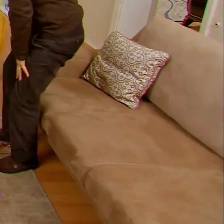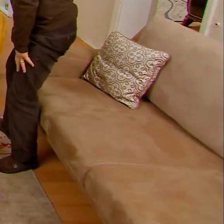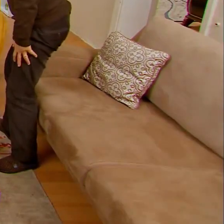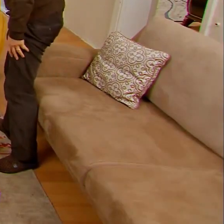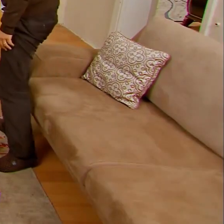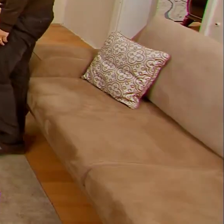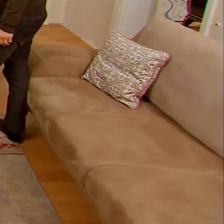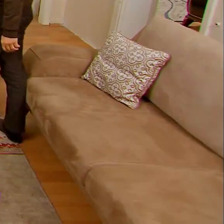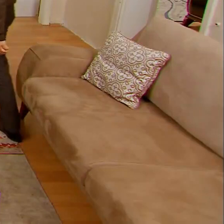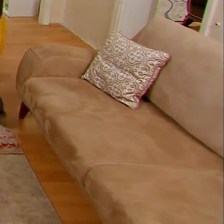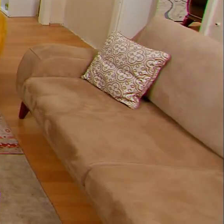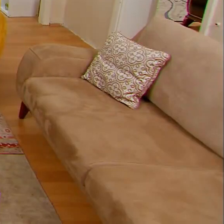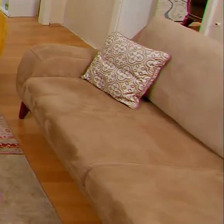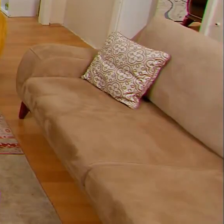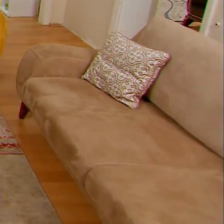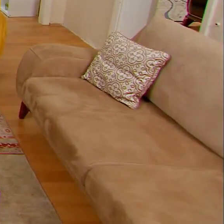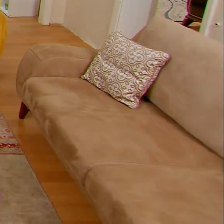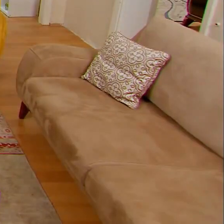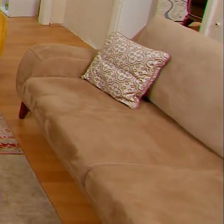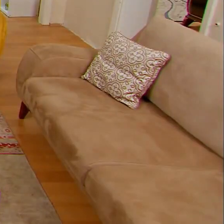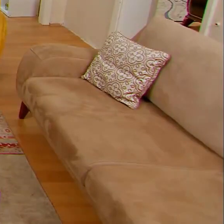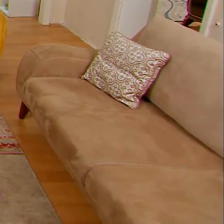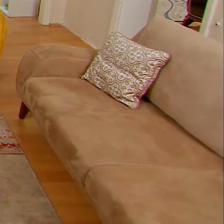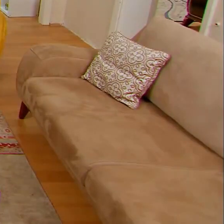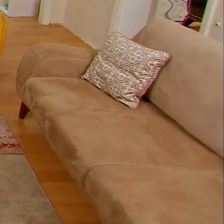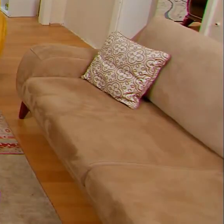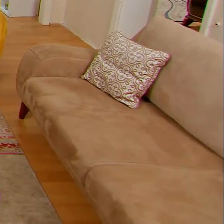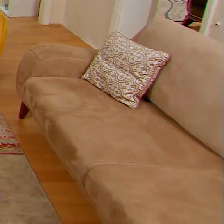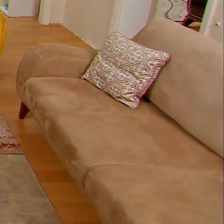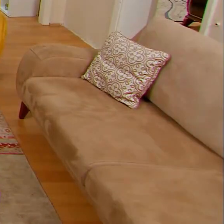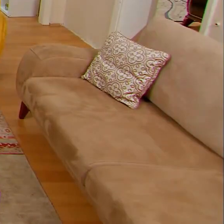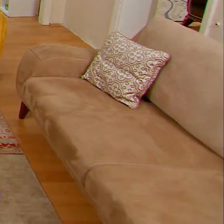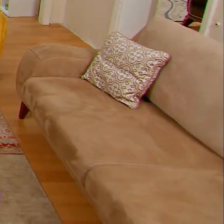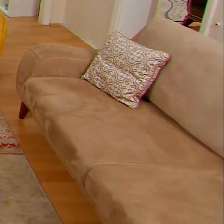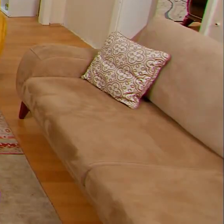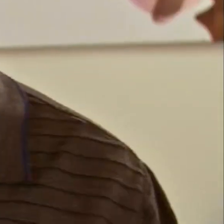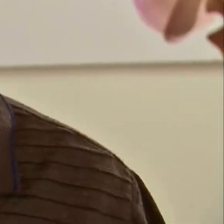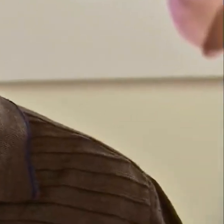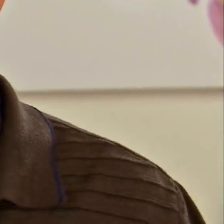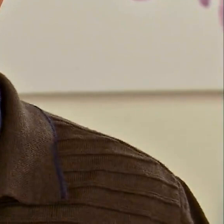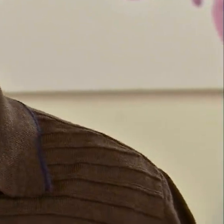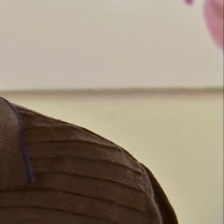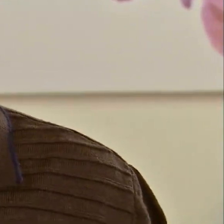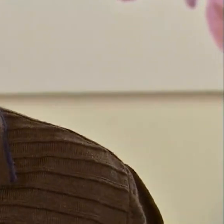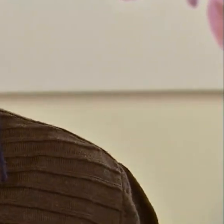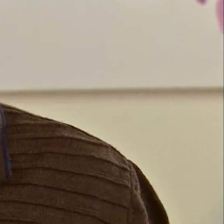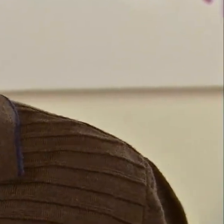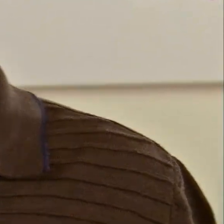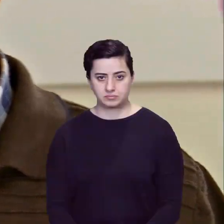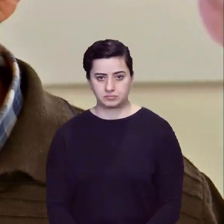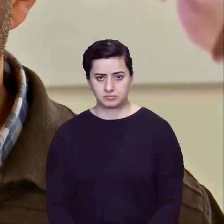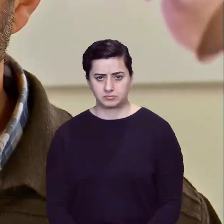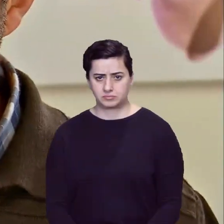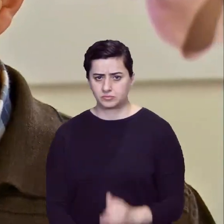Gazeteyi sehpaya bırakıp kalktı. İki berjerin arasındaki fiskos masada duran telefonu aldı. Yasemin onu görünce koşturdu,